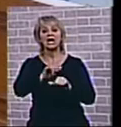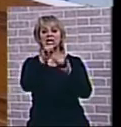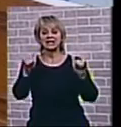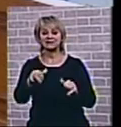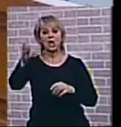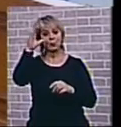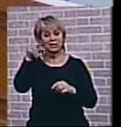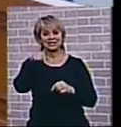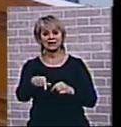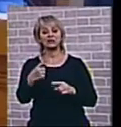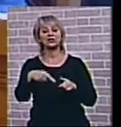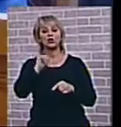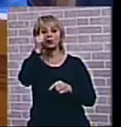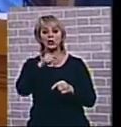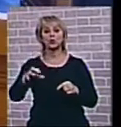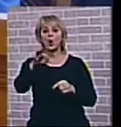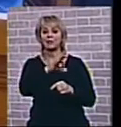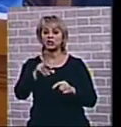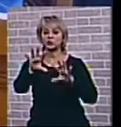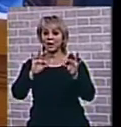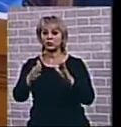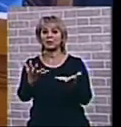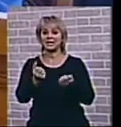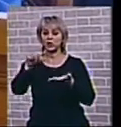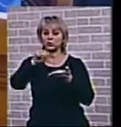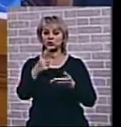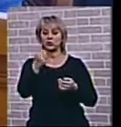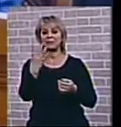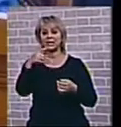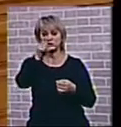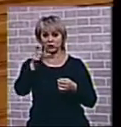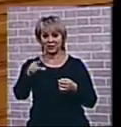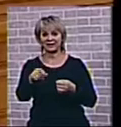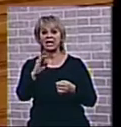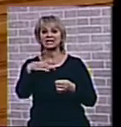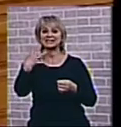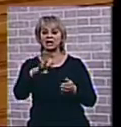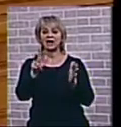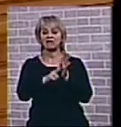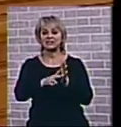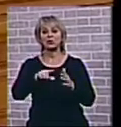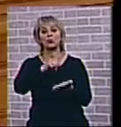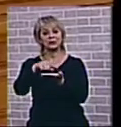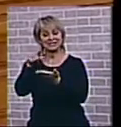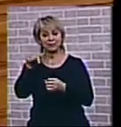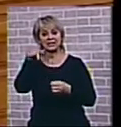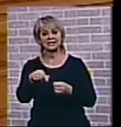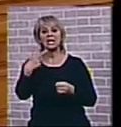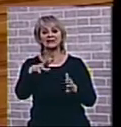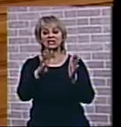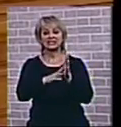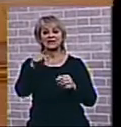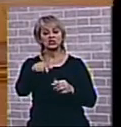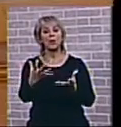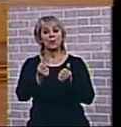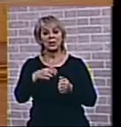«Развитие образования». В этом году в областном отборе приняли участие 115 человек из 48 муниципалитетов. 29